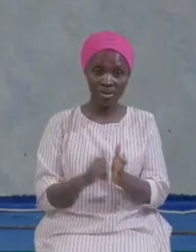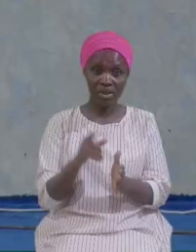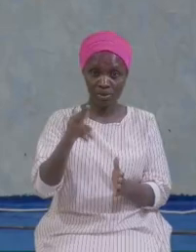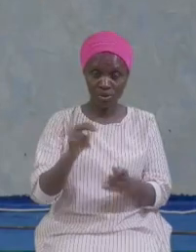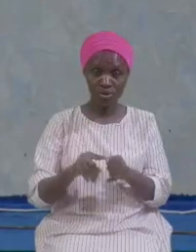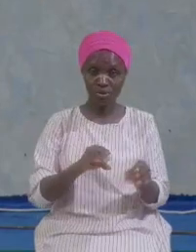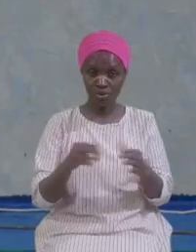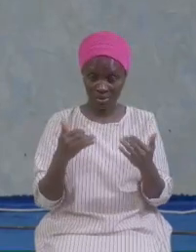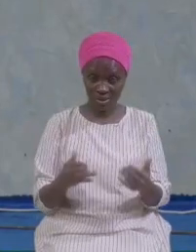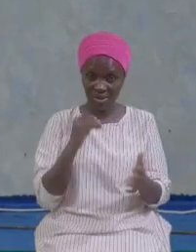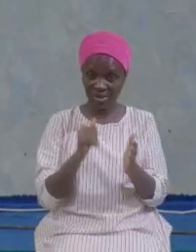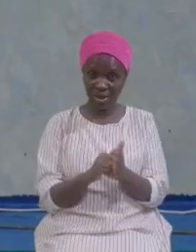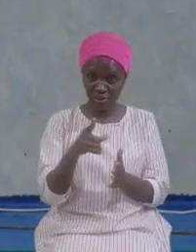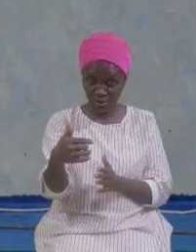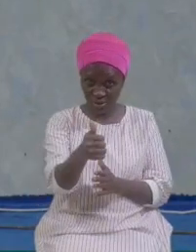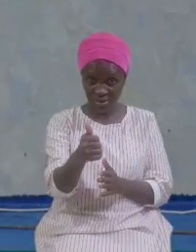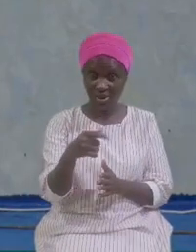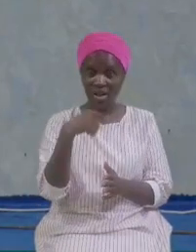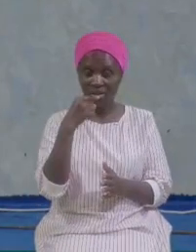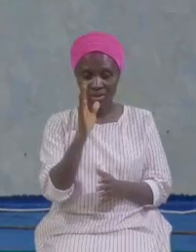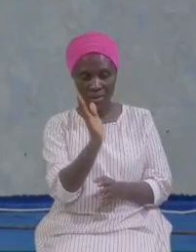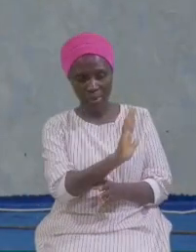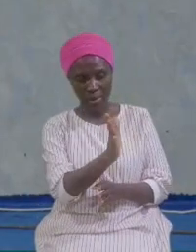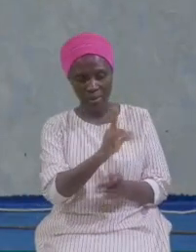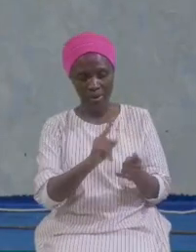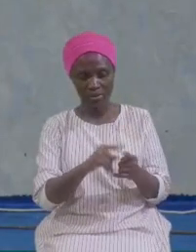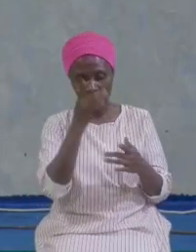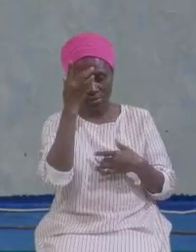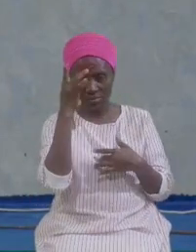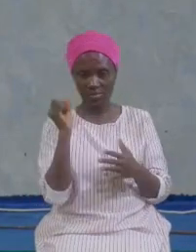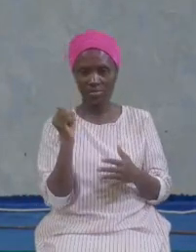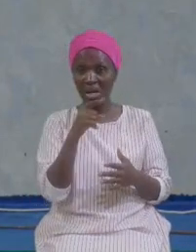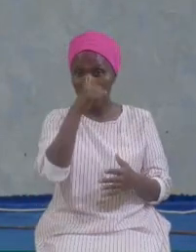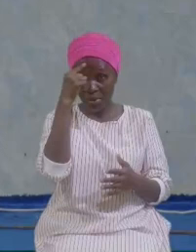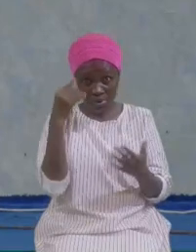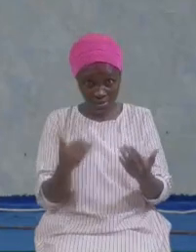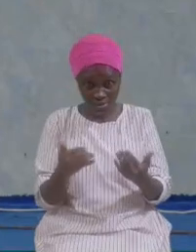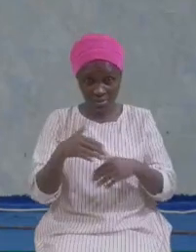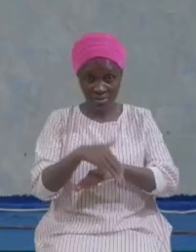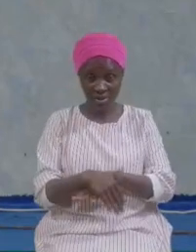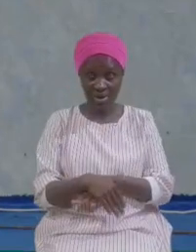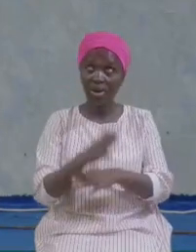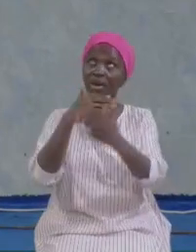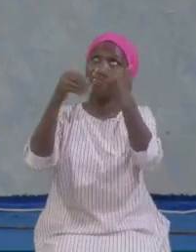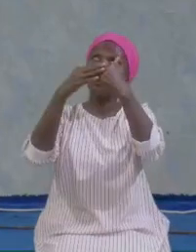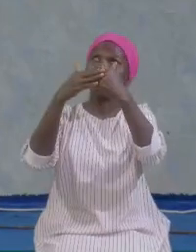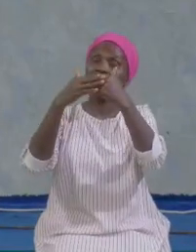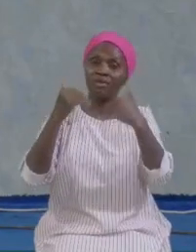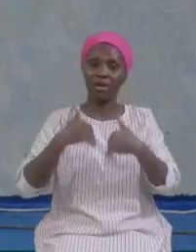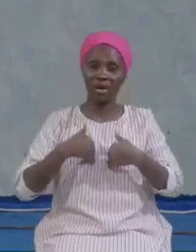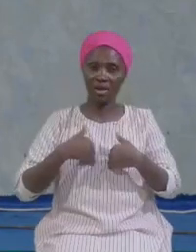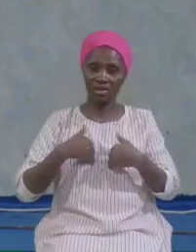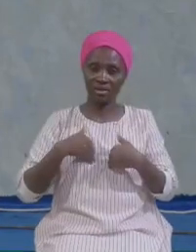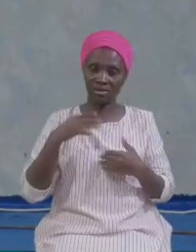La seule chose à faire, c'est de dire au revoir à ces maladies. Parce que ce soir, le ciel a